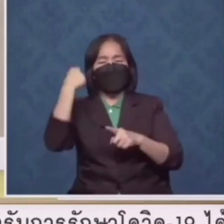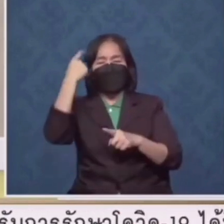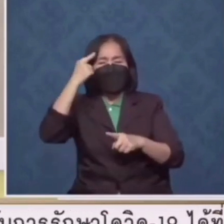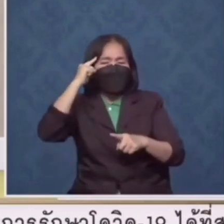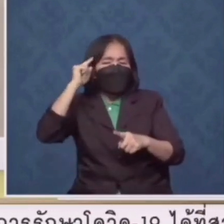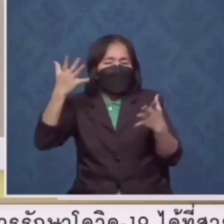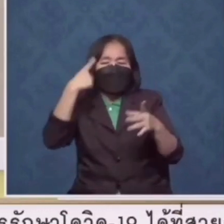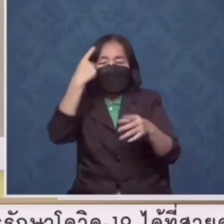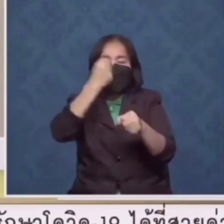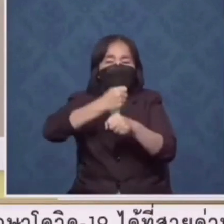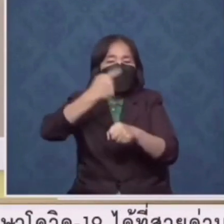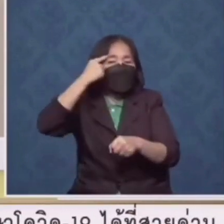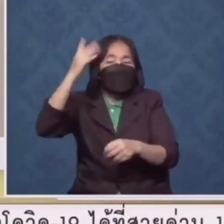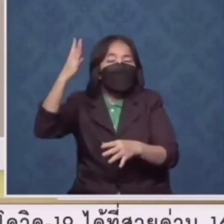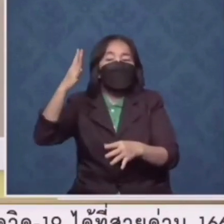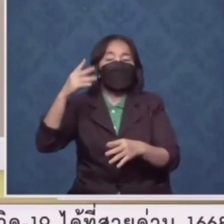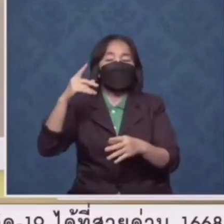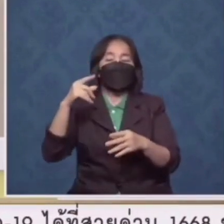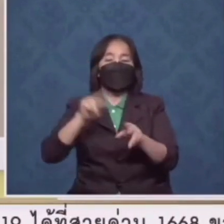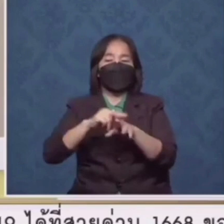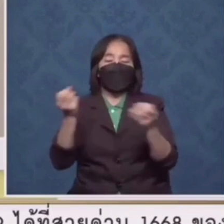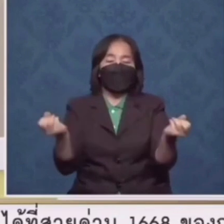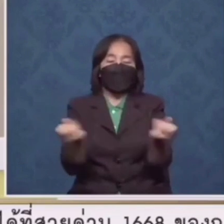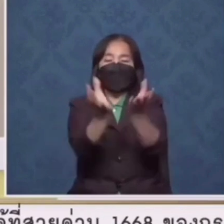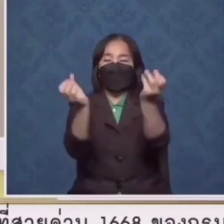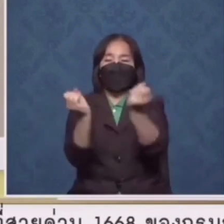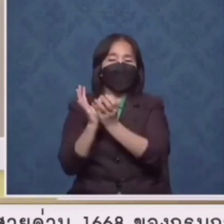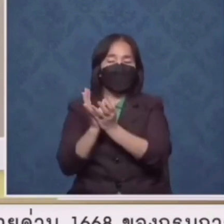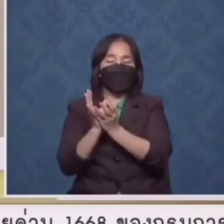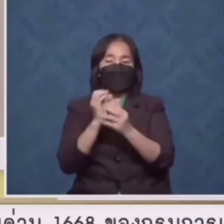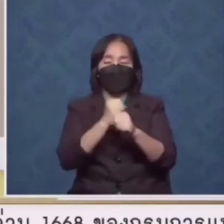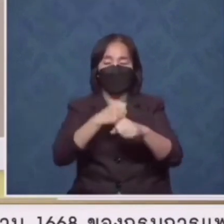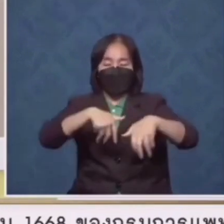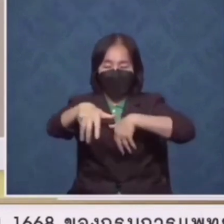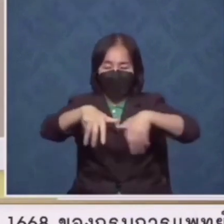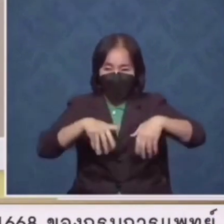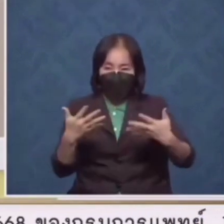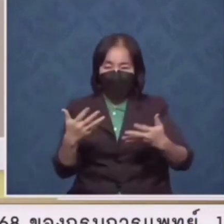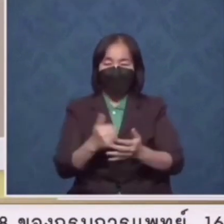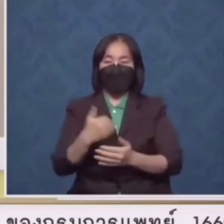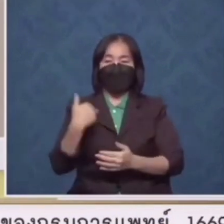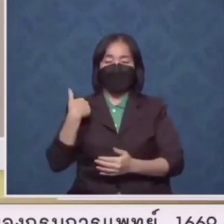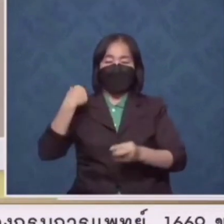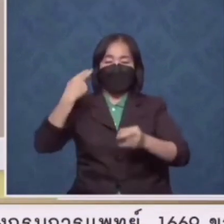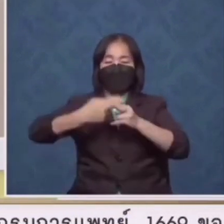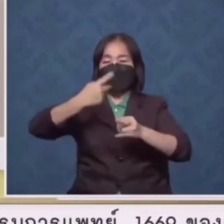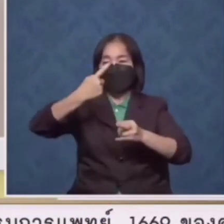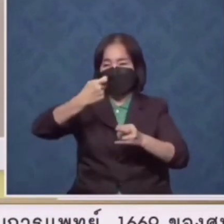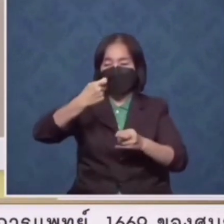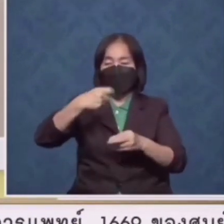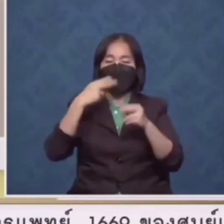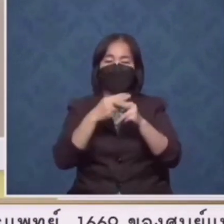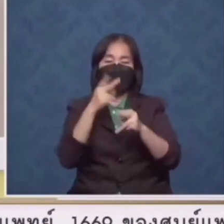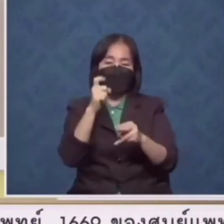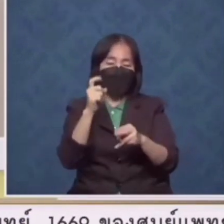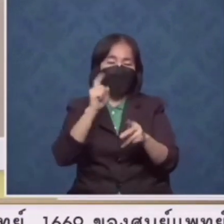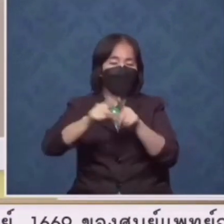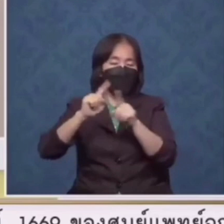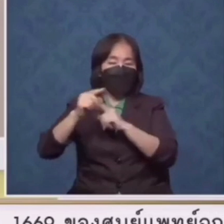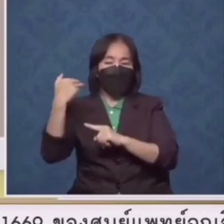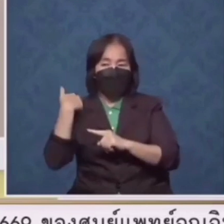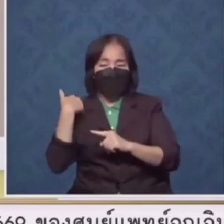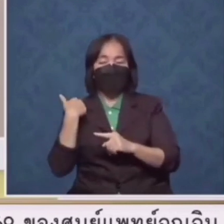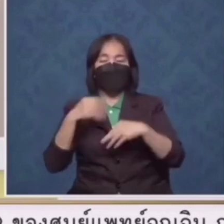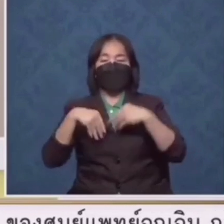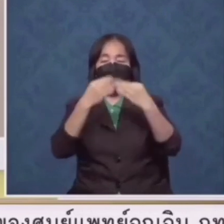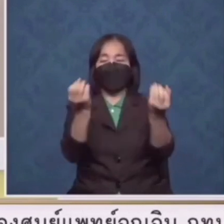1 ก็ตามเปนการสรางคามวใจผิดในหมพี่น้ปะชาชนรวมทางก่อยเกิดคามเสยหายต่องคอลสำคัญคือสงค